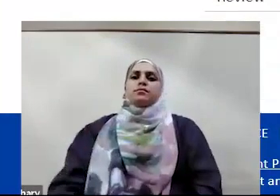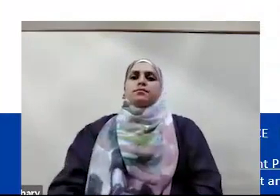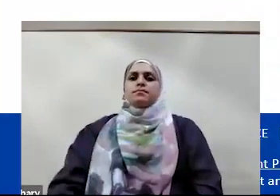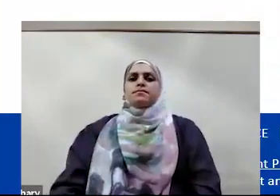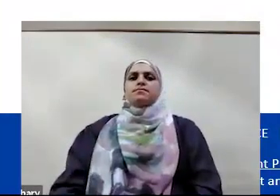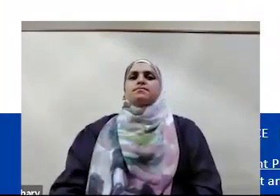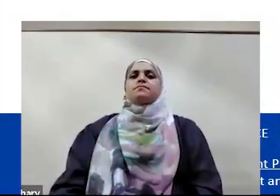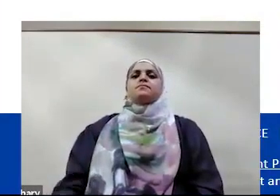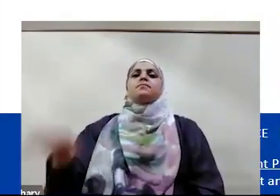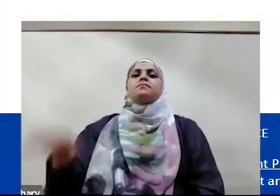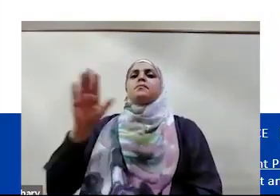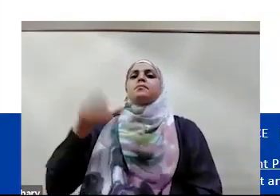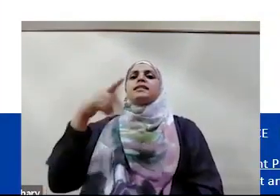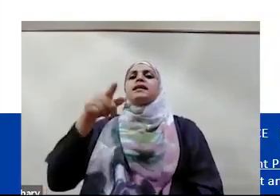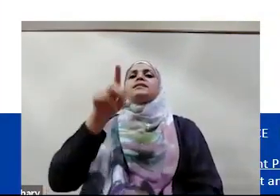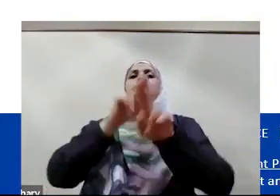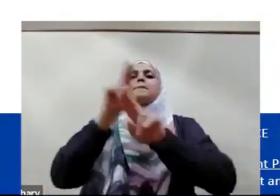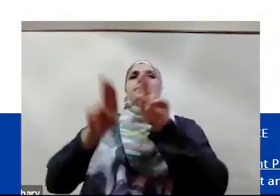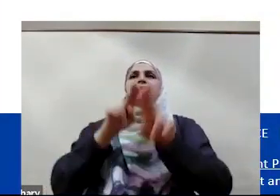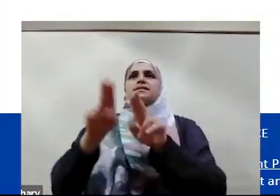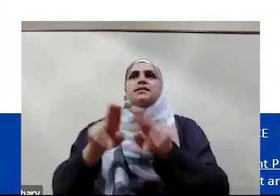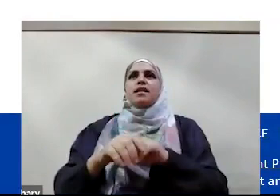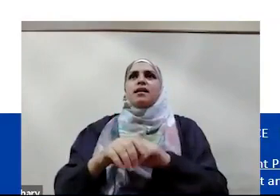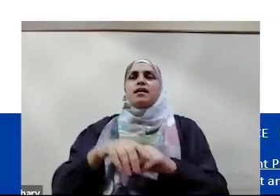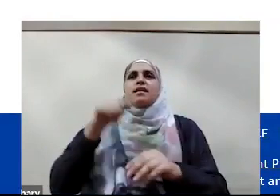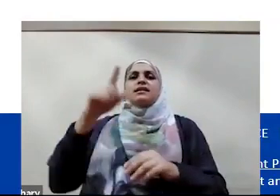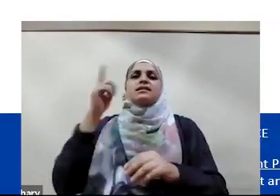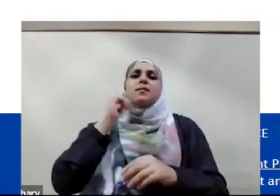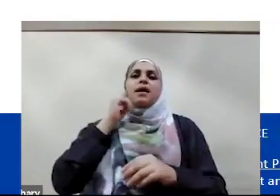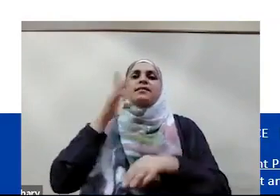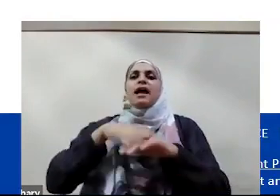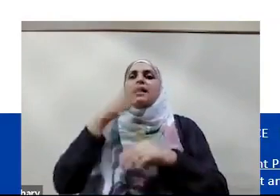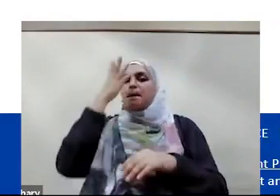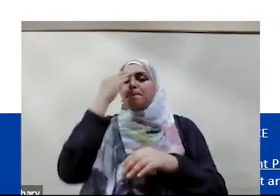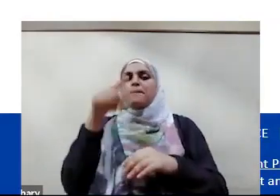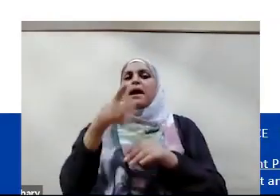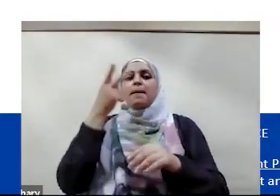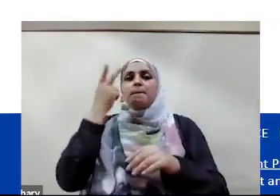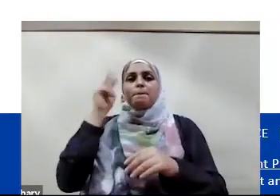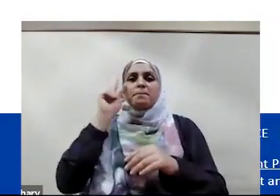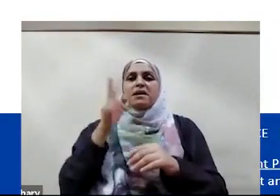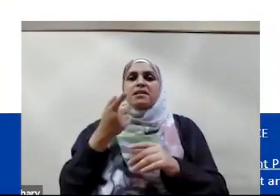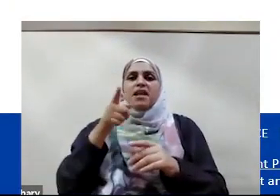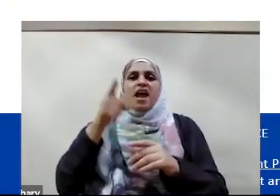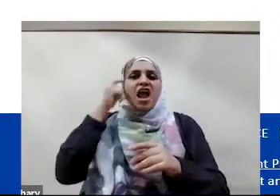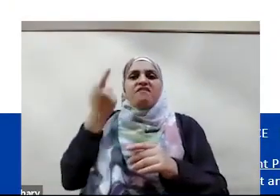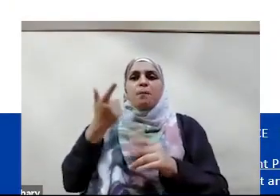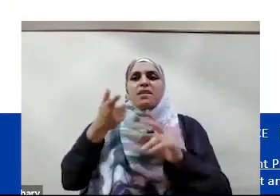بعد كده بيسأل حضراتكم سمعتوا عن المنحه منين بتختاروا، و